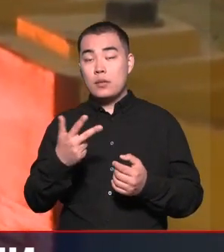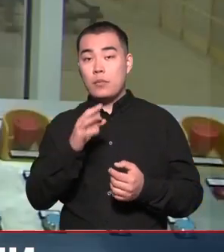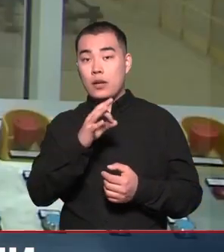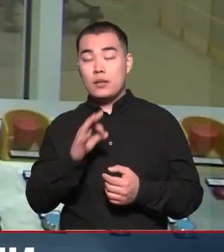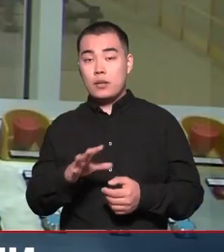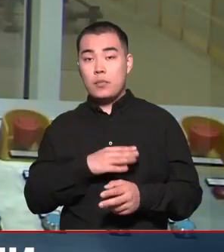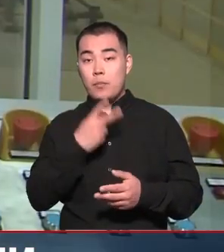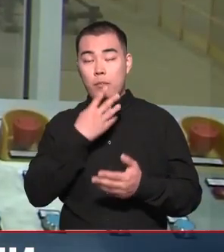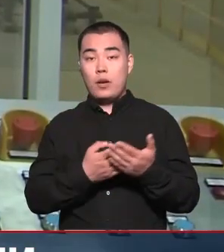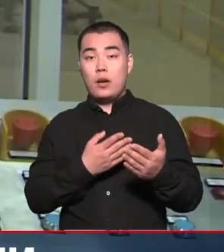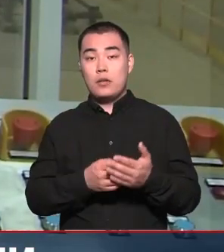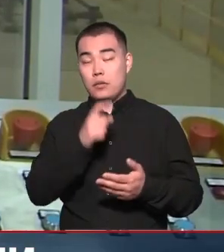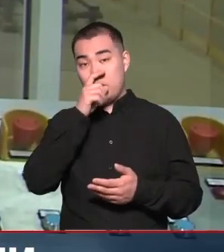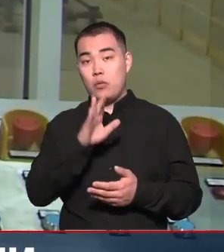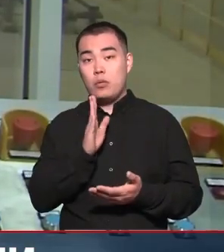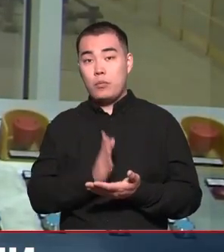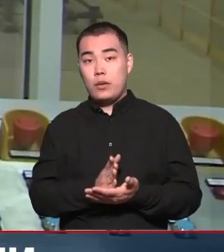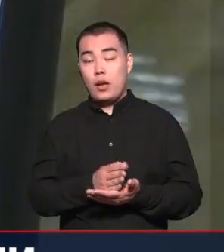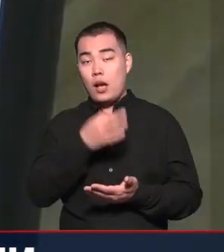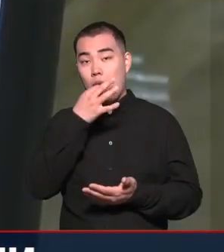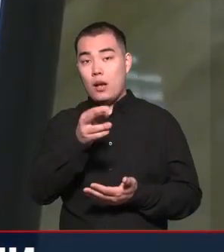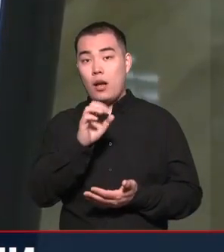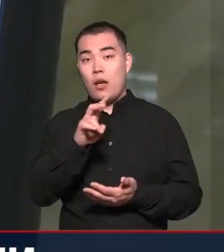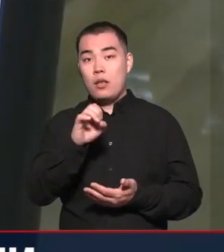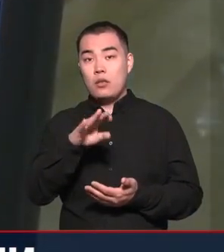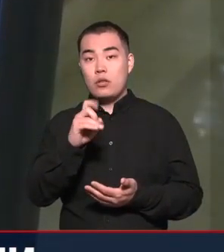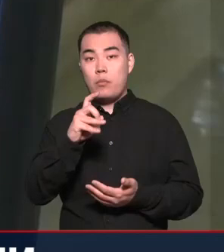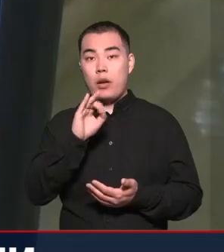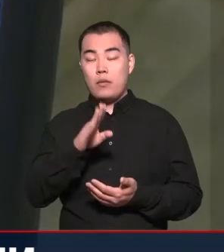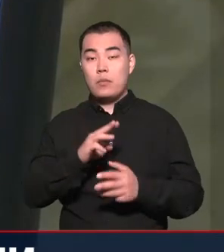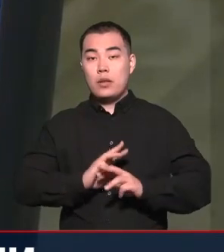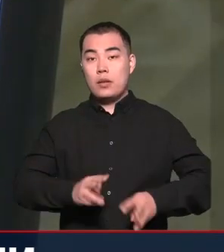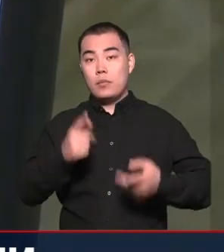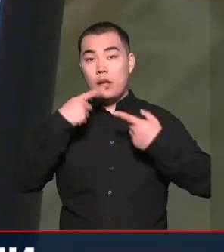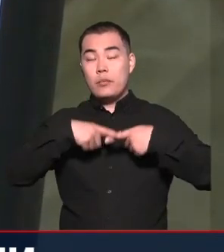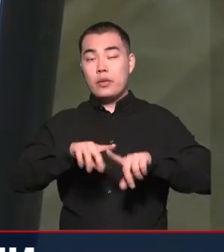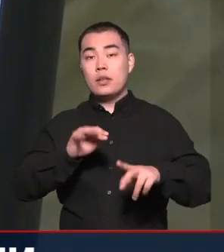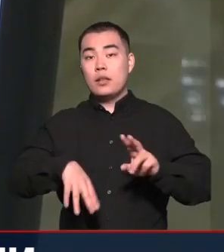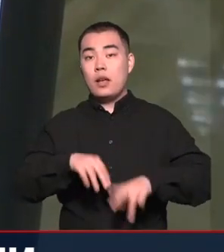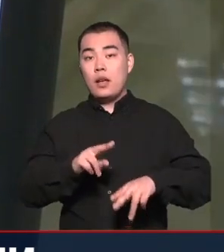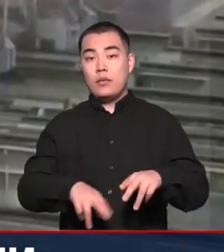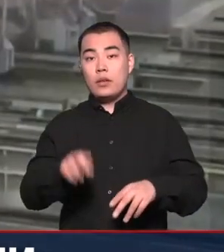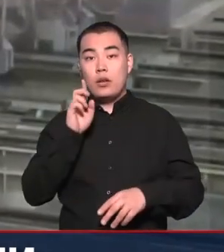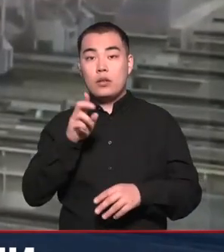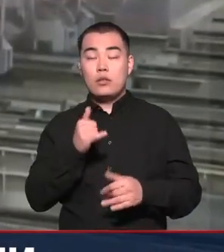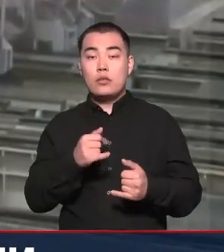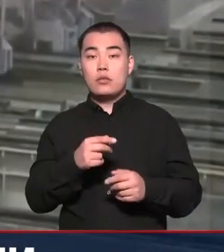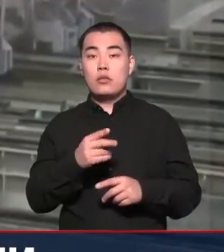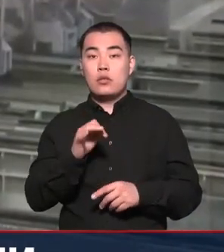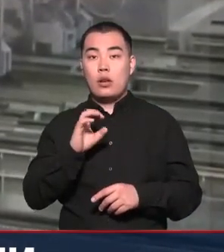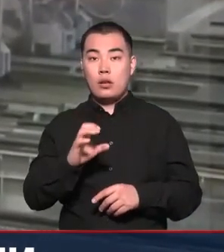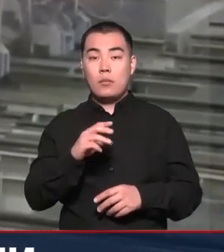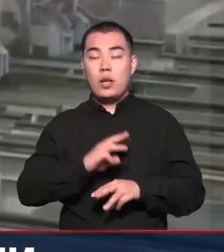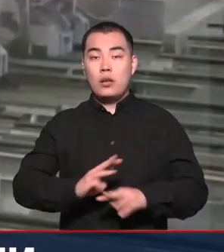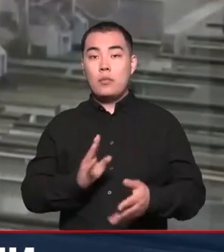4,3%. Показатель довольно неплохой, отметил Канат Шарлапаев, министр промышленности и строительства на правительственном часе в Мажилисе.